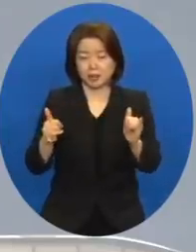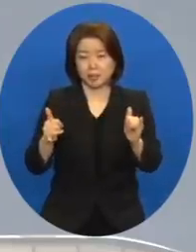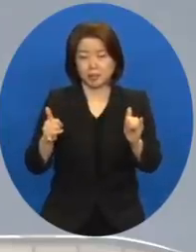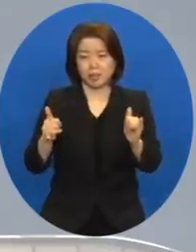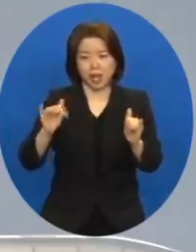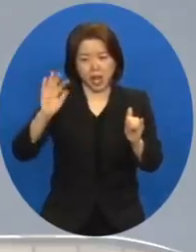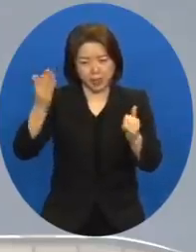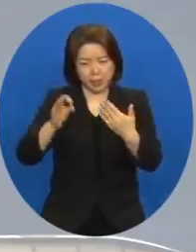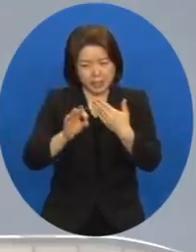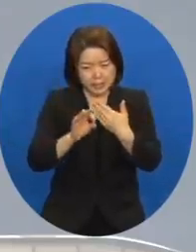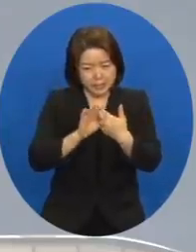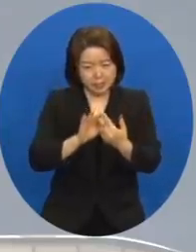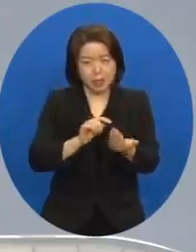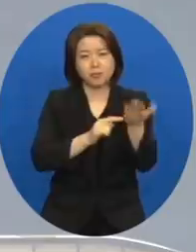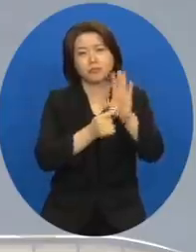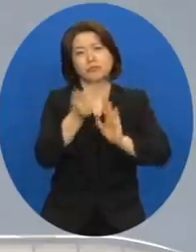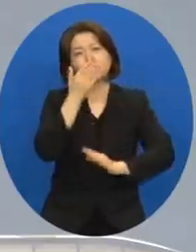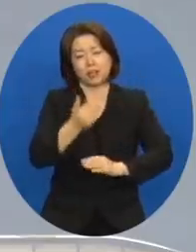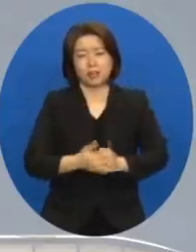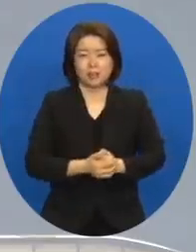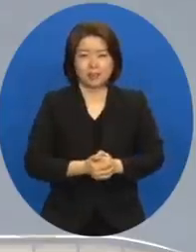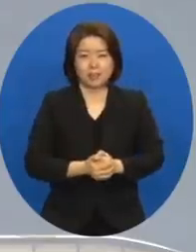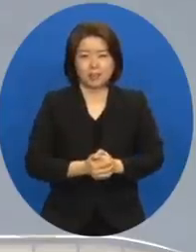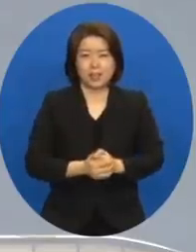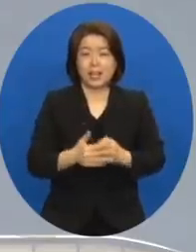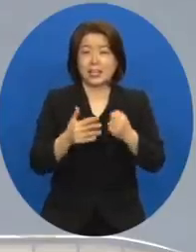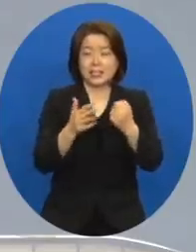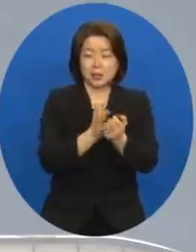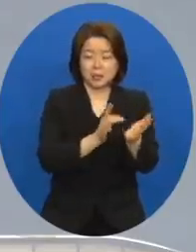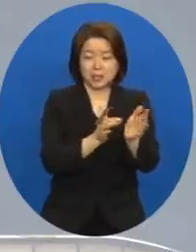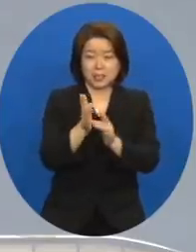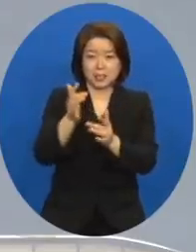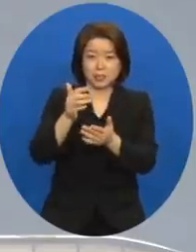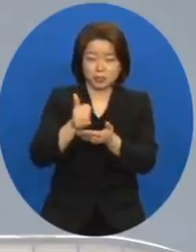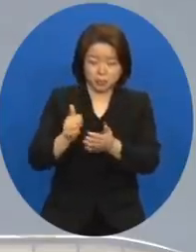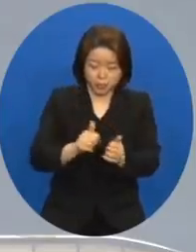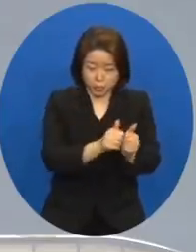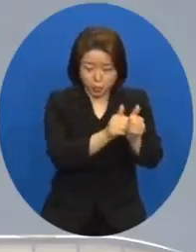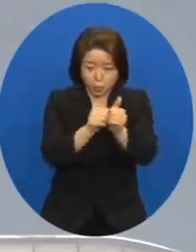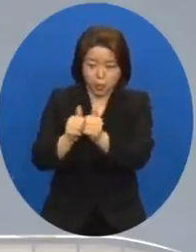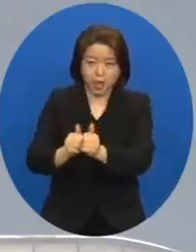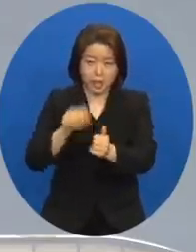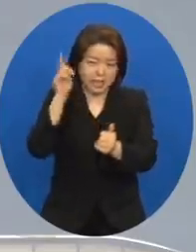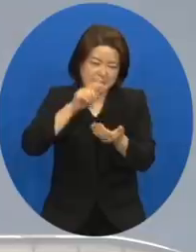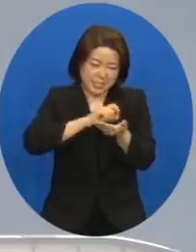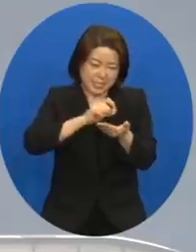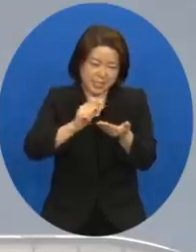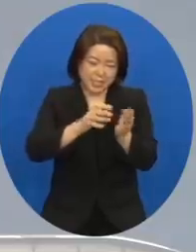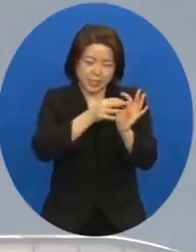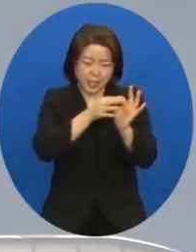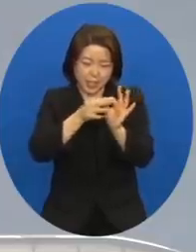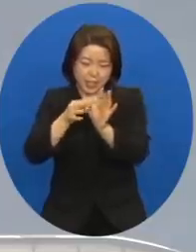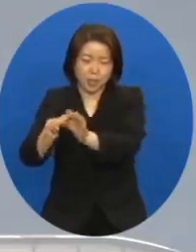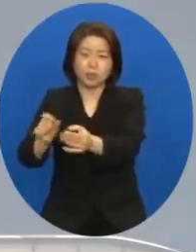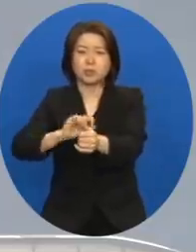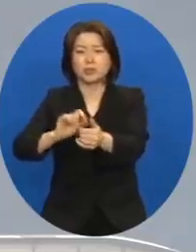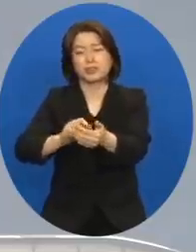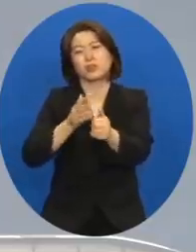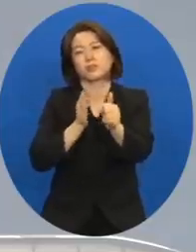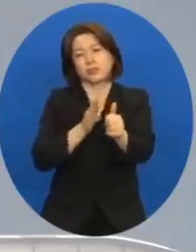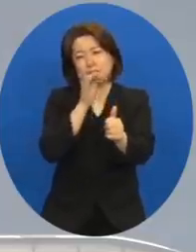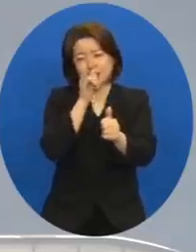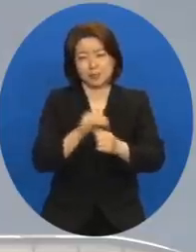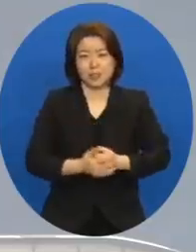드러나게 됩니다 그래서 예수 동에 일기를 꾸준히 쓰시라고 권해 드리는 겁니다